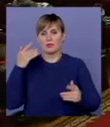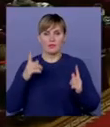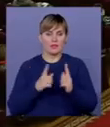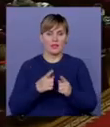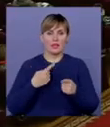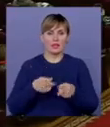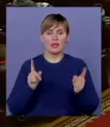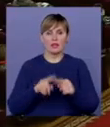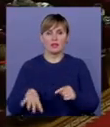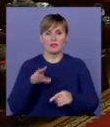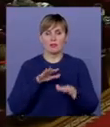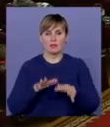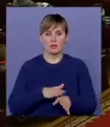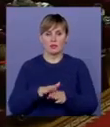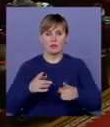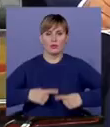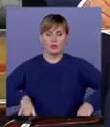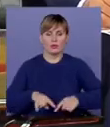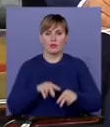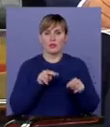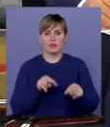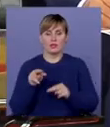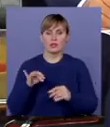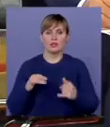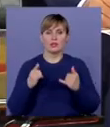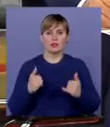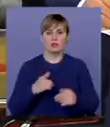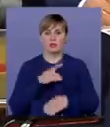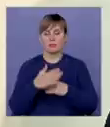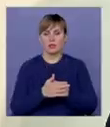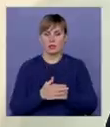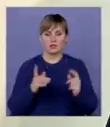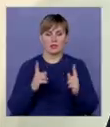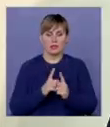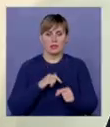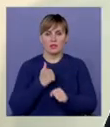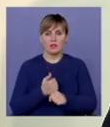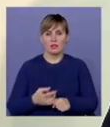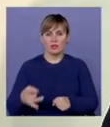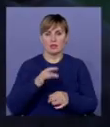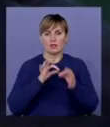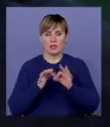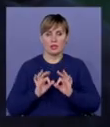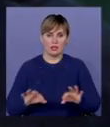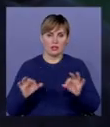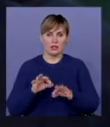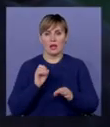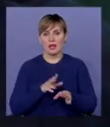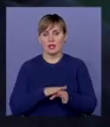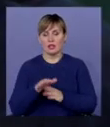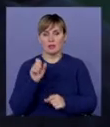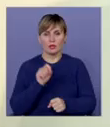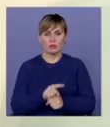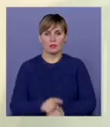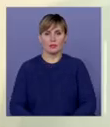все запросы в местном исполнительном органе взяли на контроль. И вот сегодня, перед очередным собранием, глава района в деталях рассказал, как реализуются